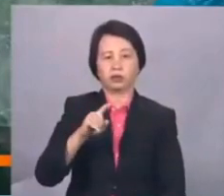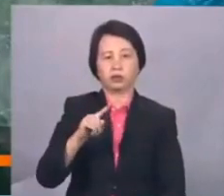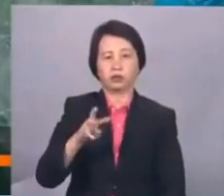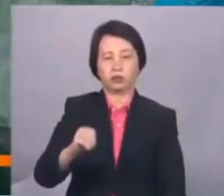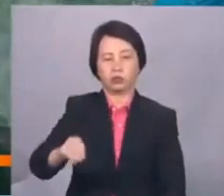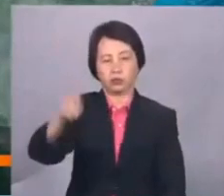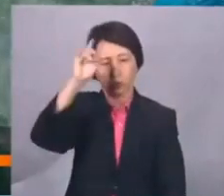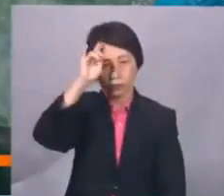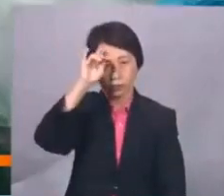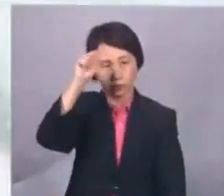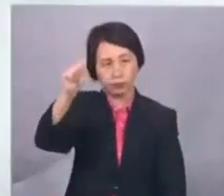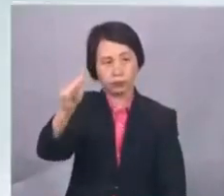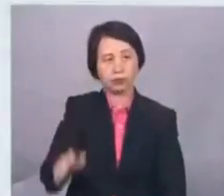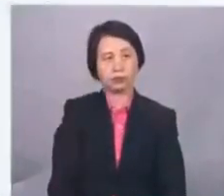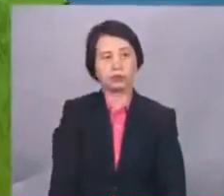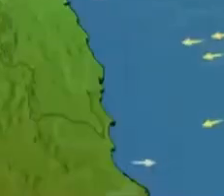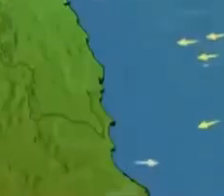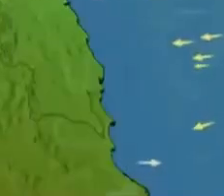Assalamualaikum